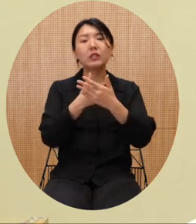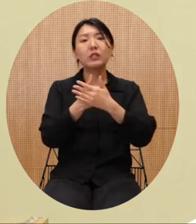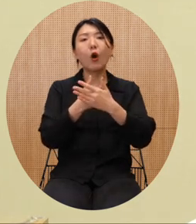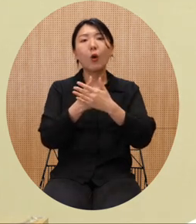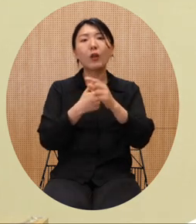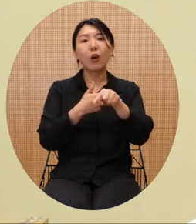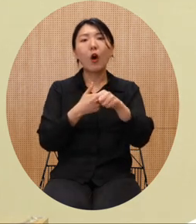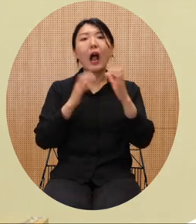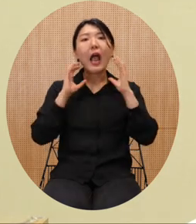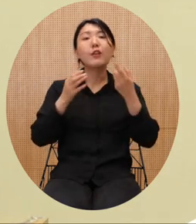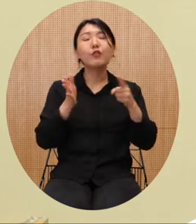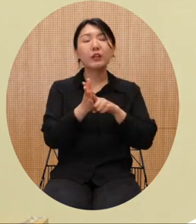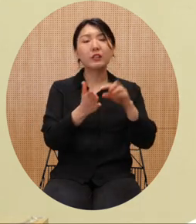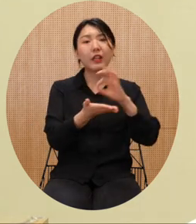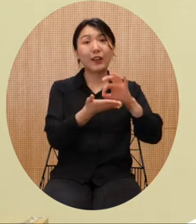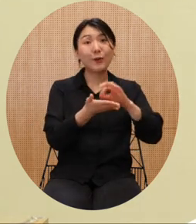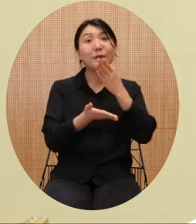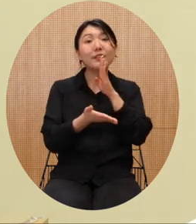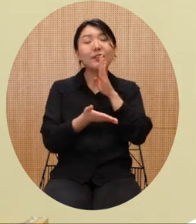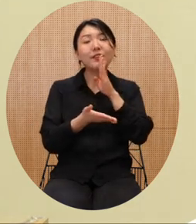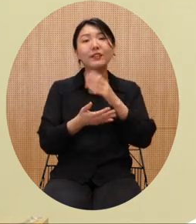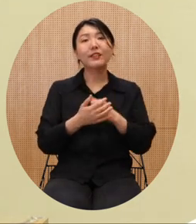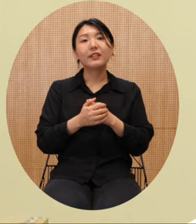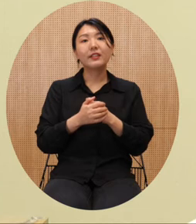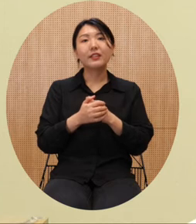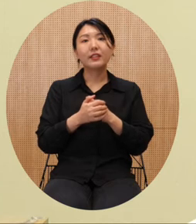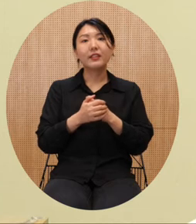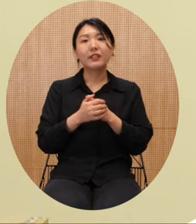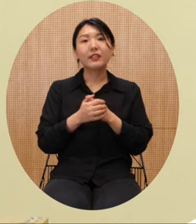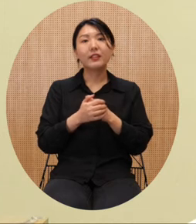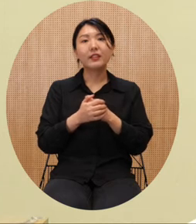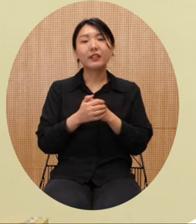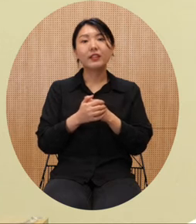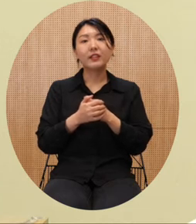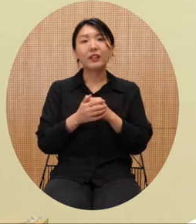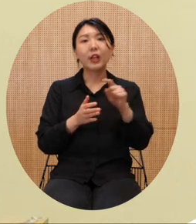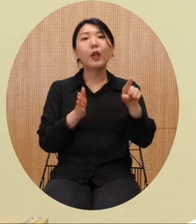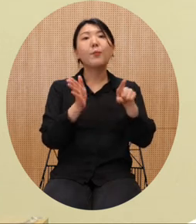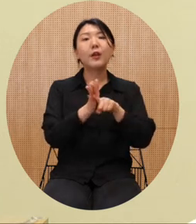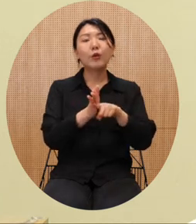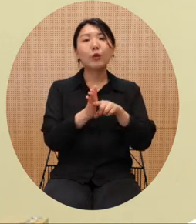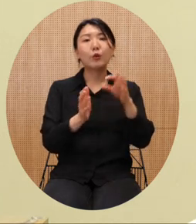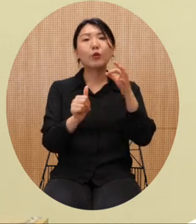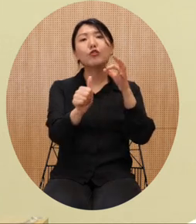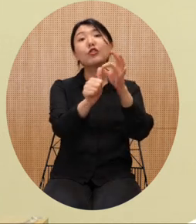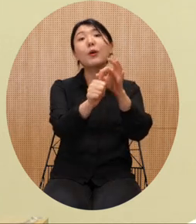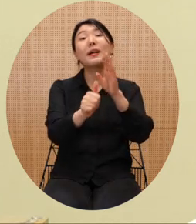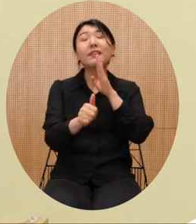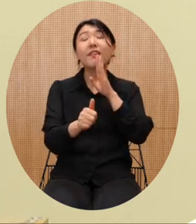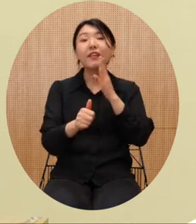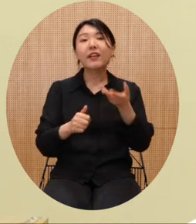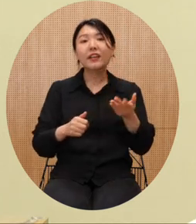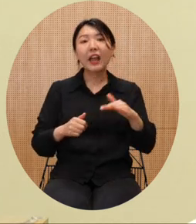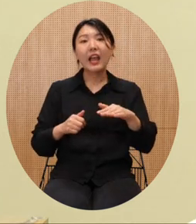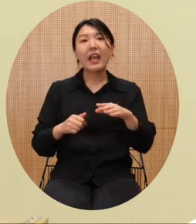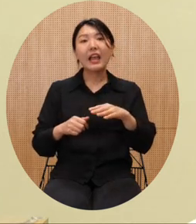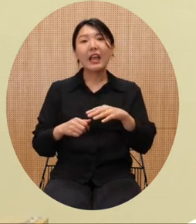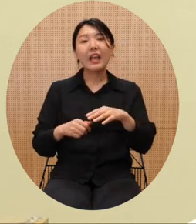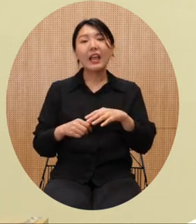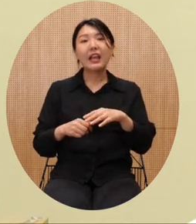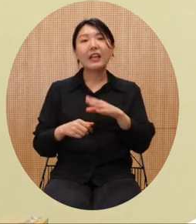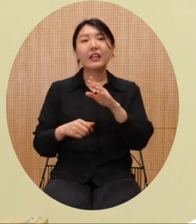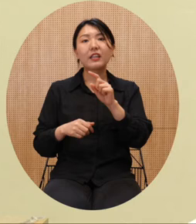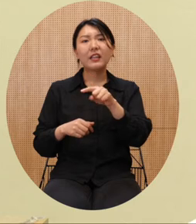사용이 되어야 되는 것은 마땅한데 그렇게 믿고 지원을 하는 게 맞는 거죠. 하지만 사실 안